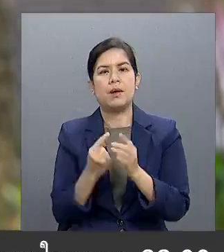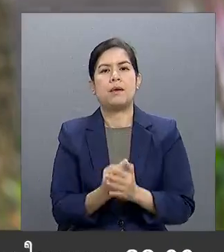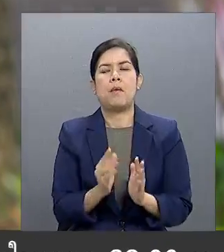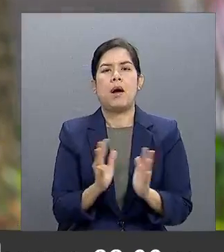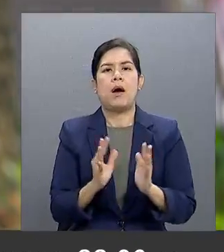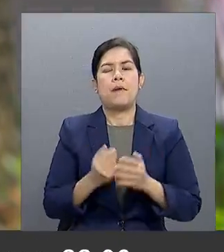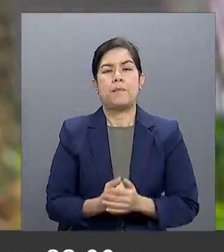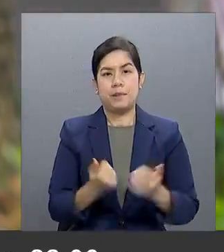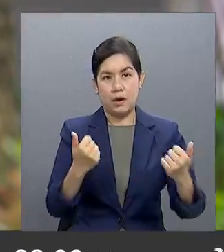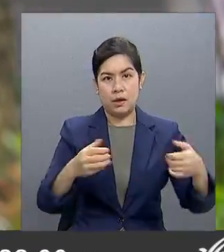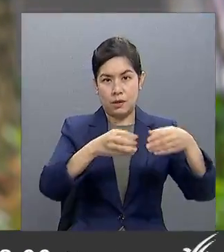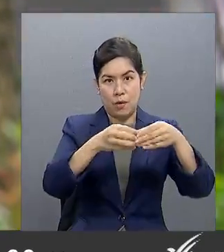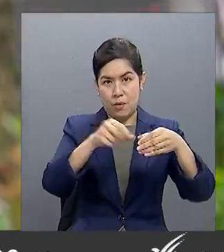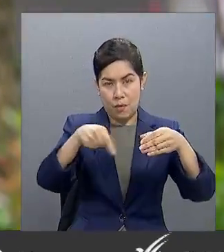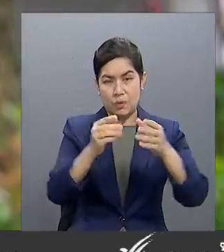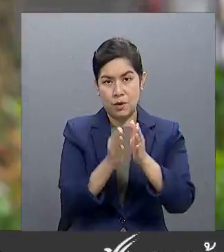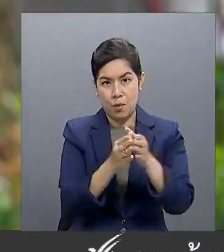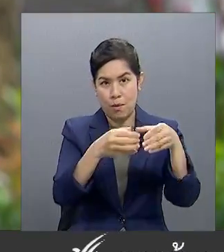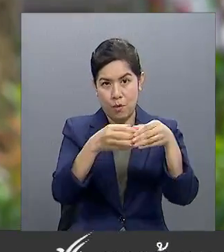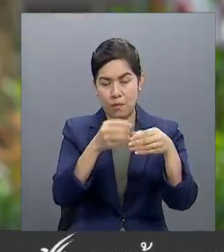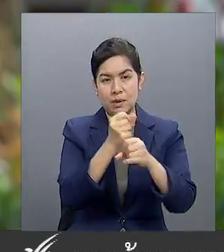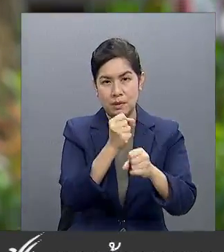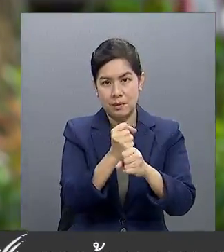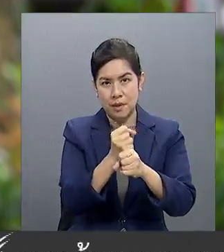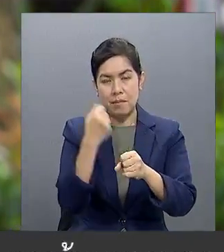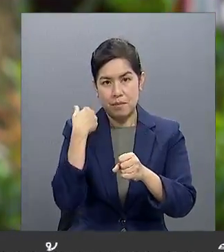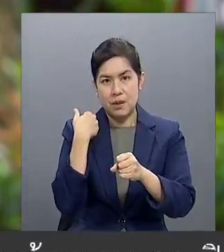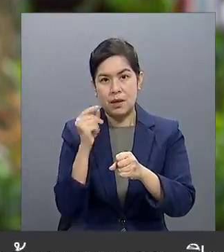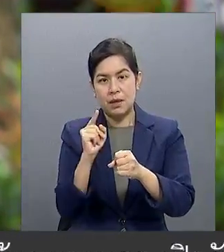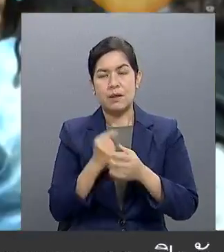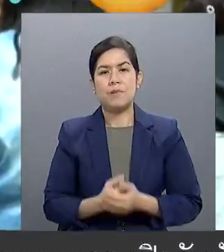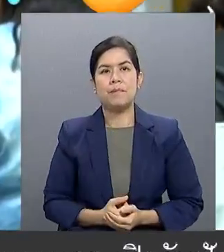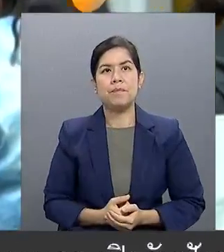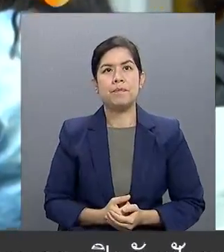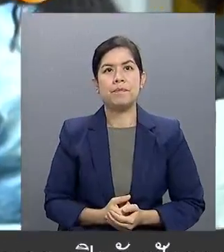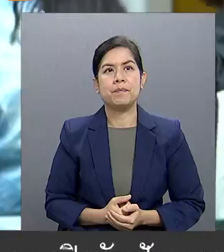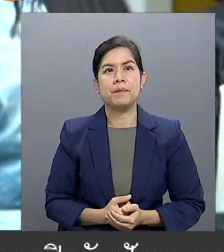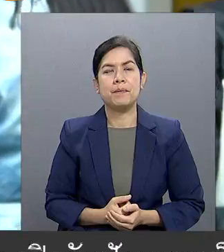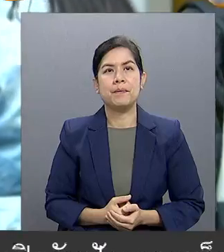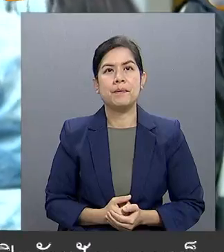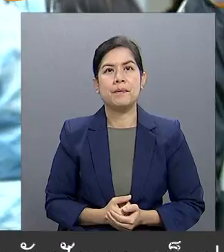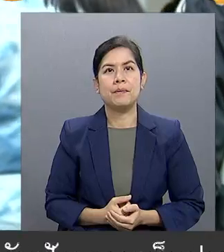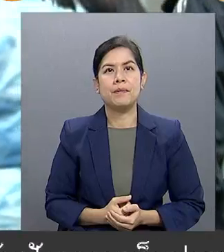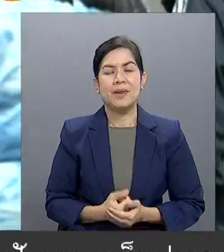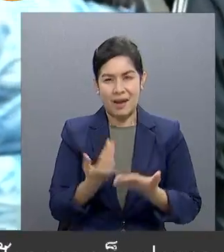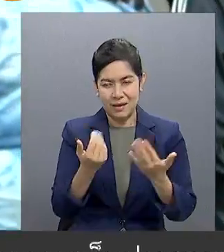จะมีตามโครงการสำหรับกับราชภัฏของ